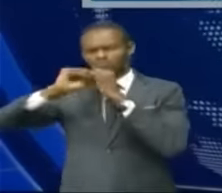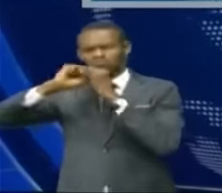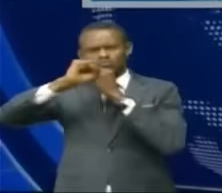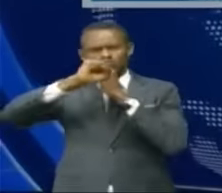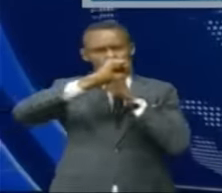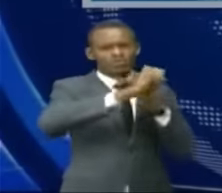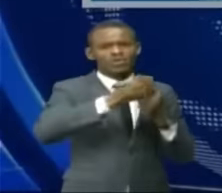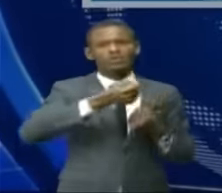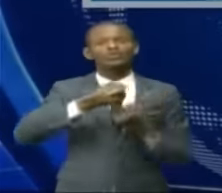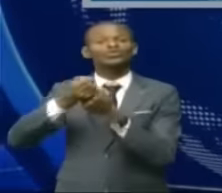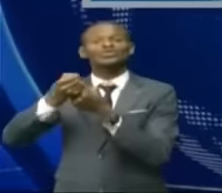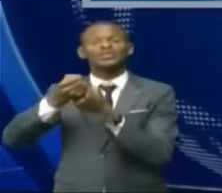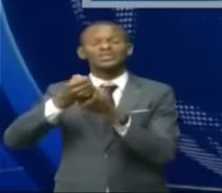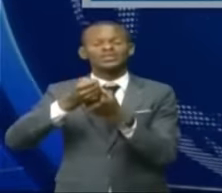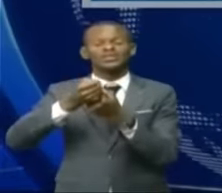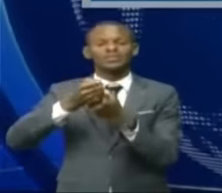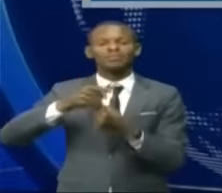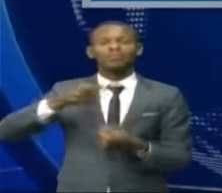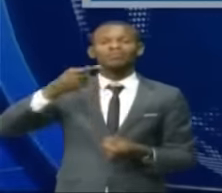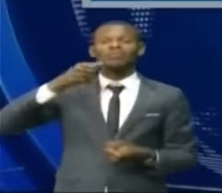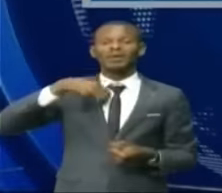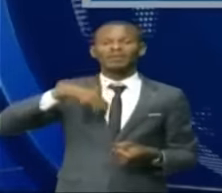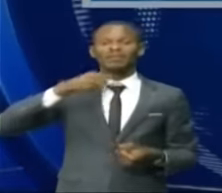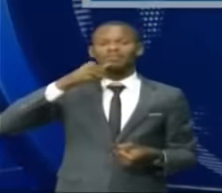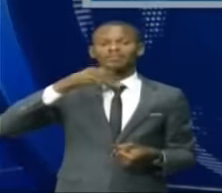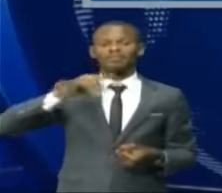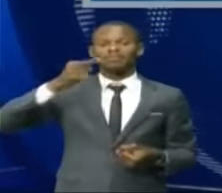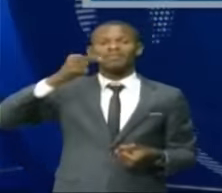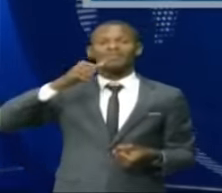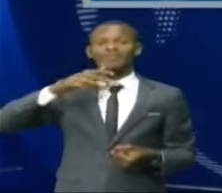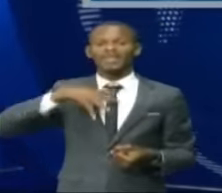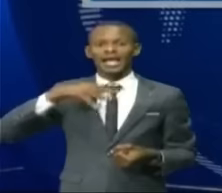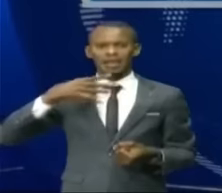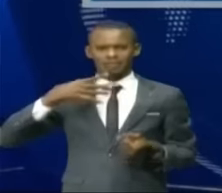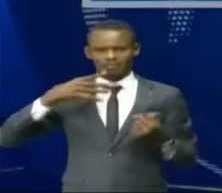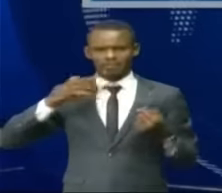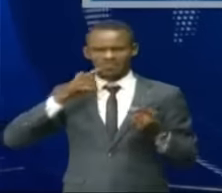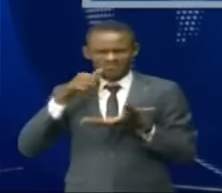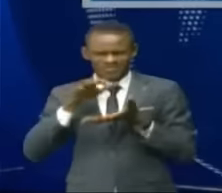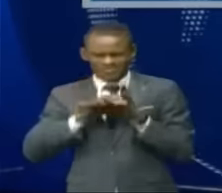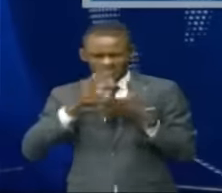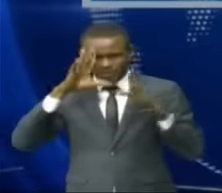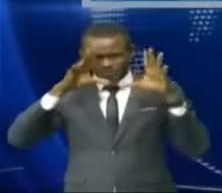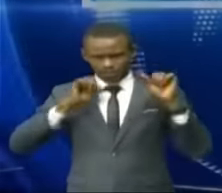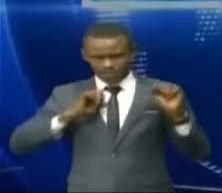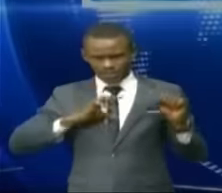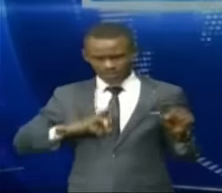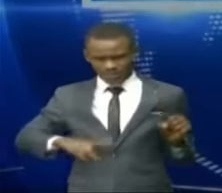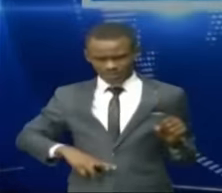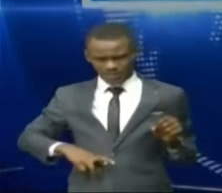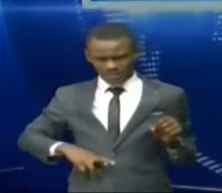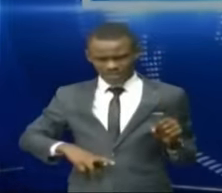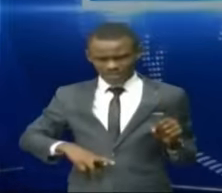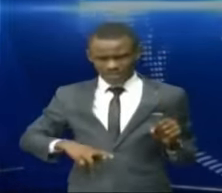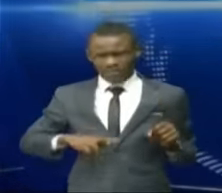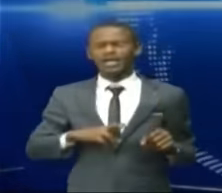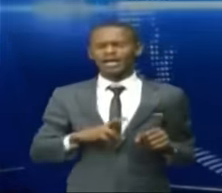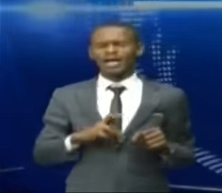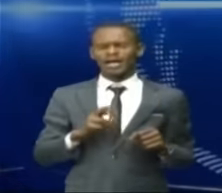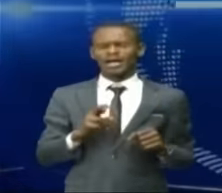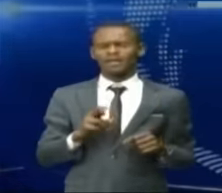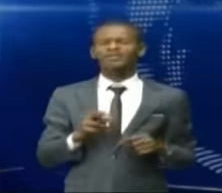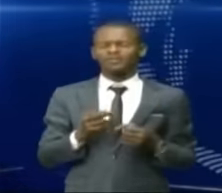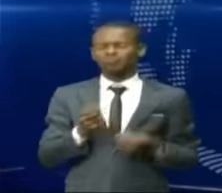de la République démocratique du Congo, Denise Nyakeru Tshisekedi. Elles ont décidé d'accompagner les actions de son époux, le chef de l'État, Félix-Antoine